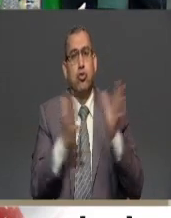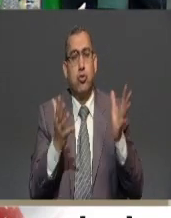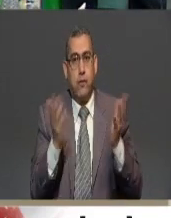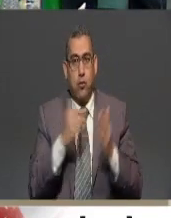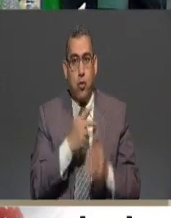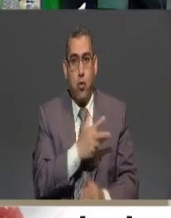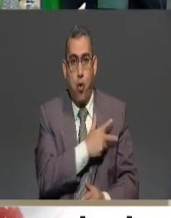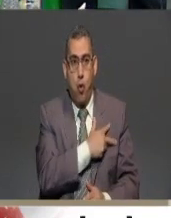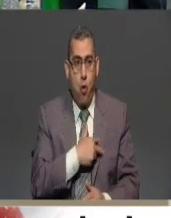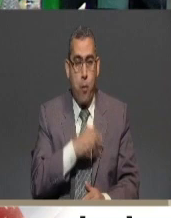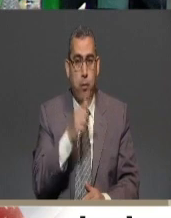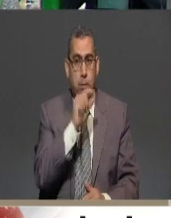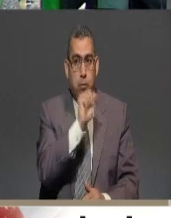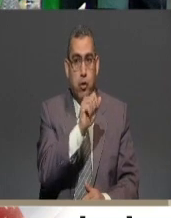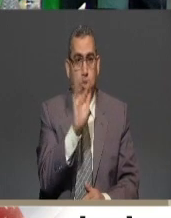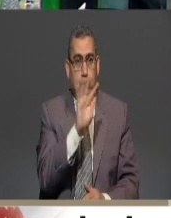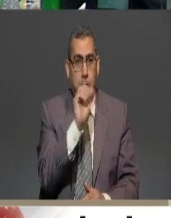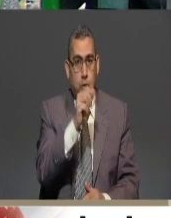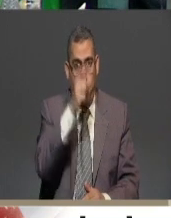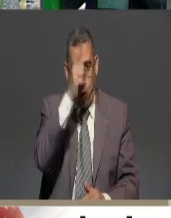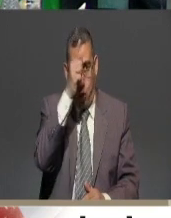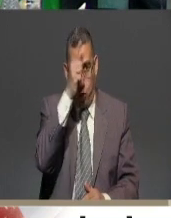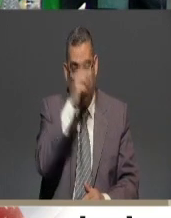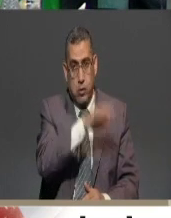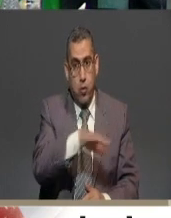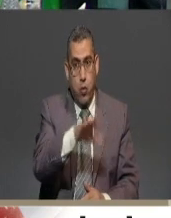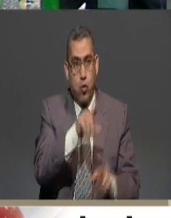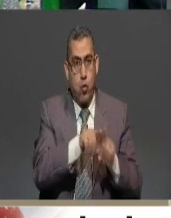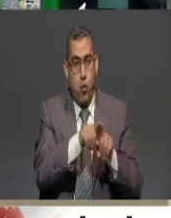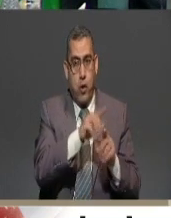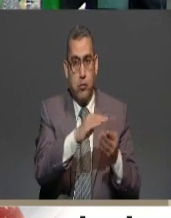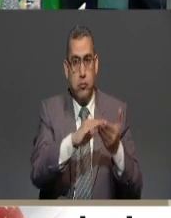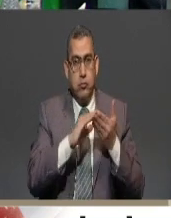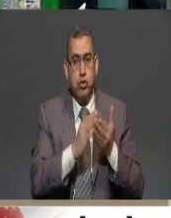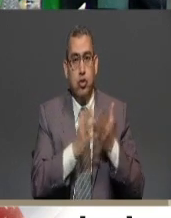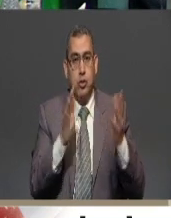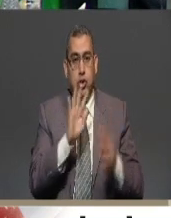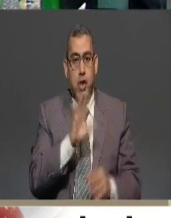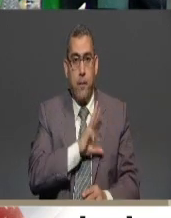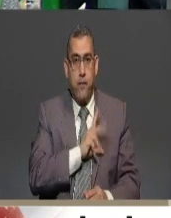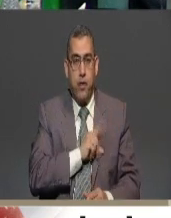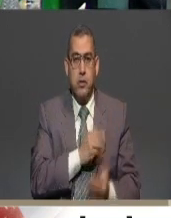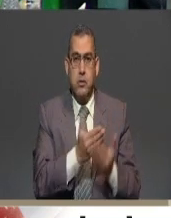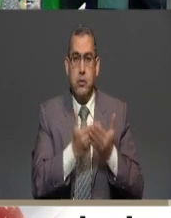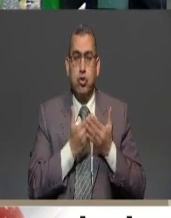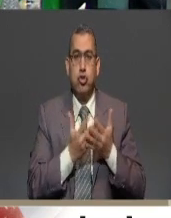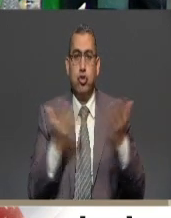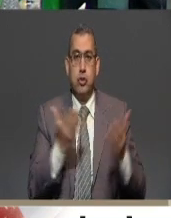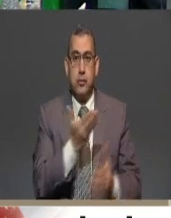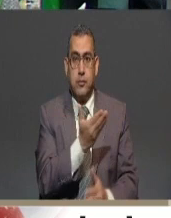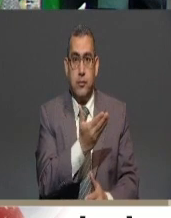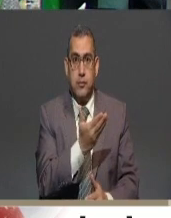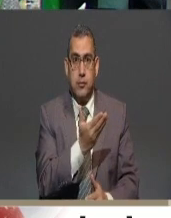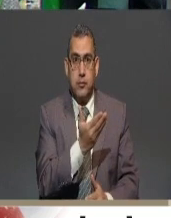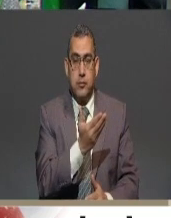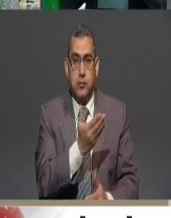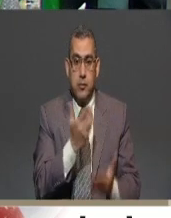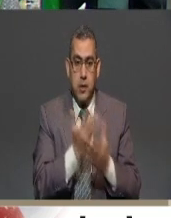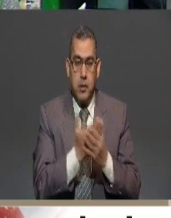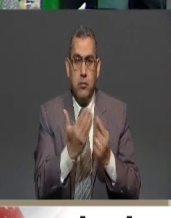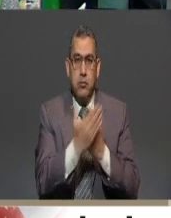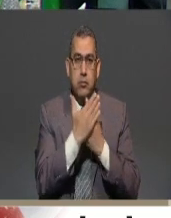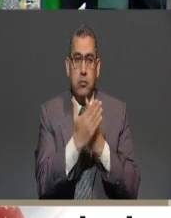وحكومته والشعب الأردني الشقيق للشعب الفلسطيني دفاعا